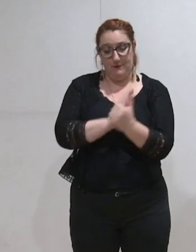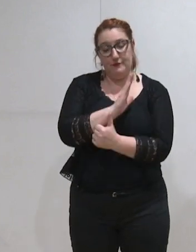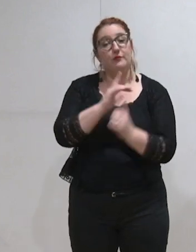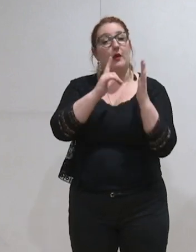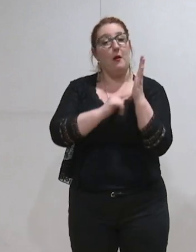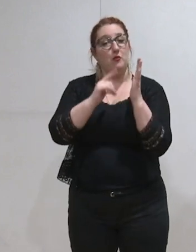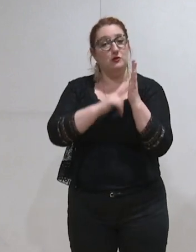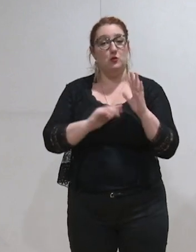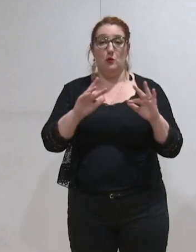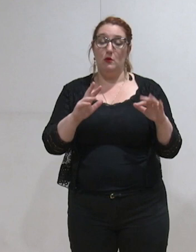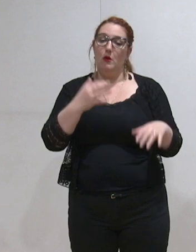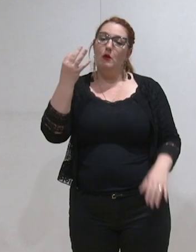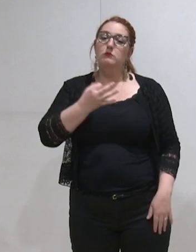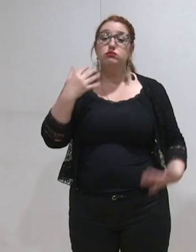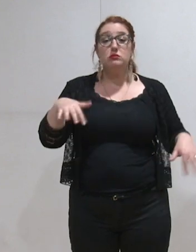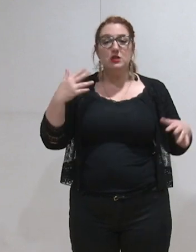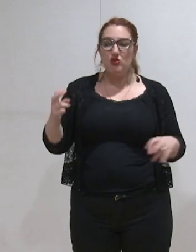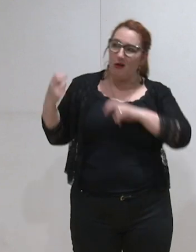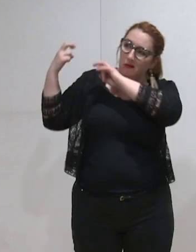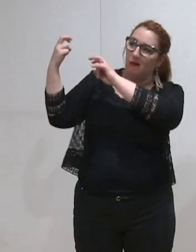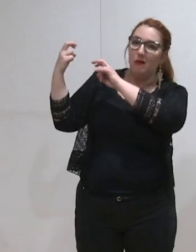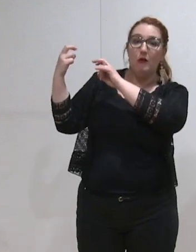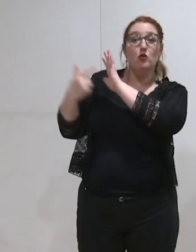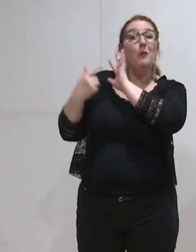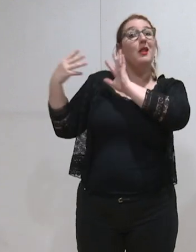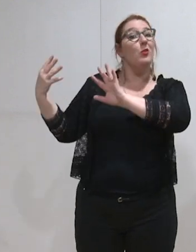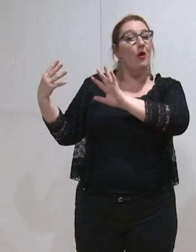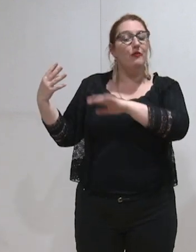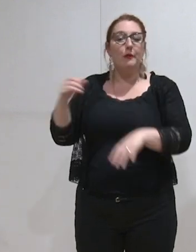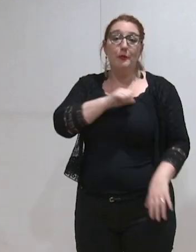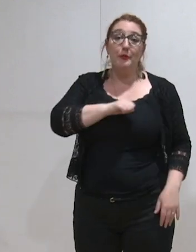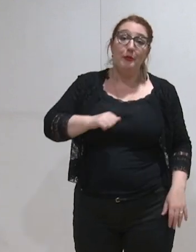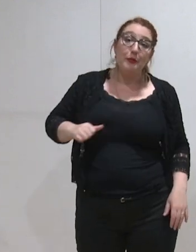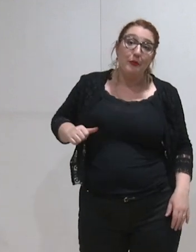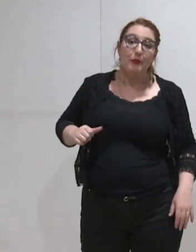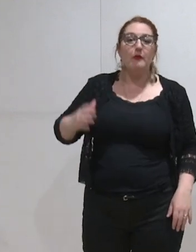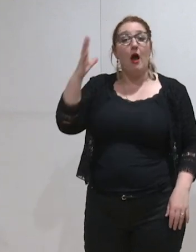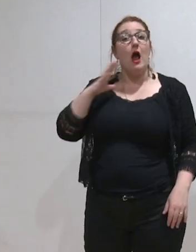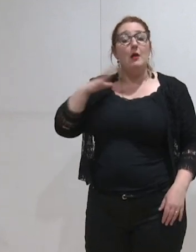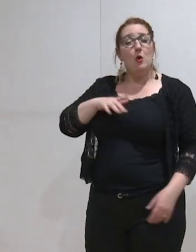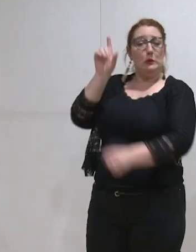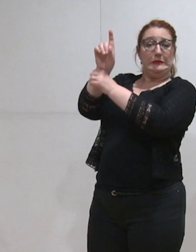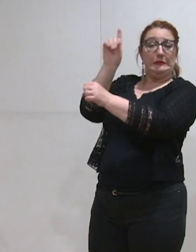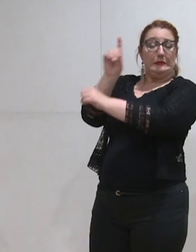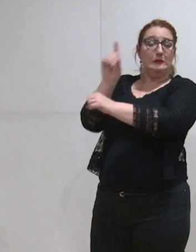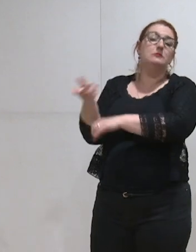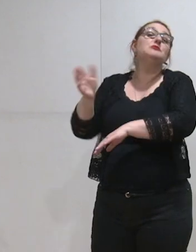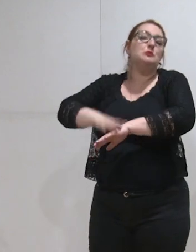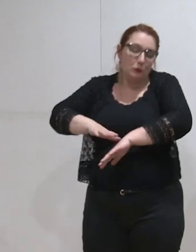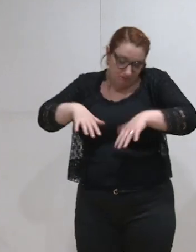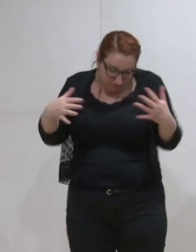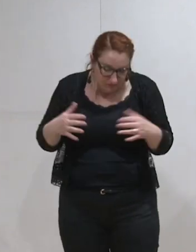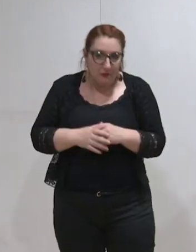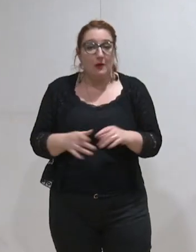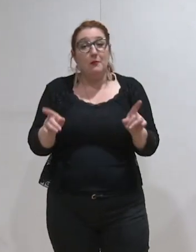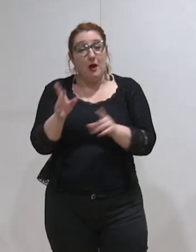d'imposition déjà extrêmement fort et cette hausse de 2009 qui avait été à l'époque dénoncé mais il y a une double inégalité dans ces